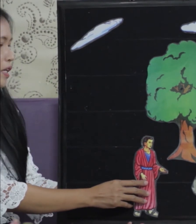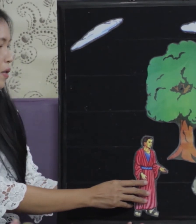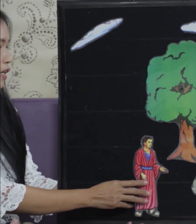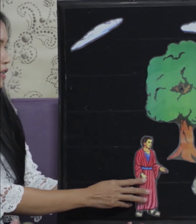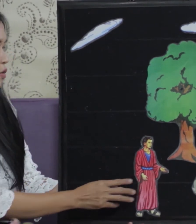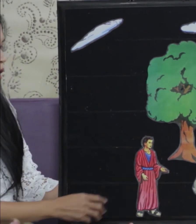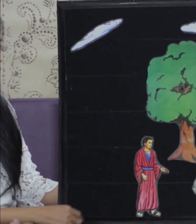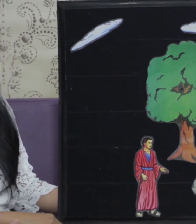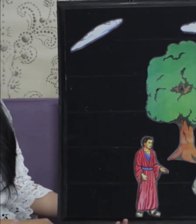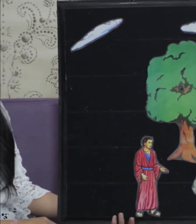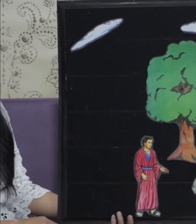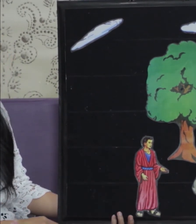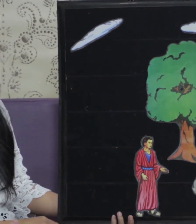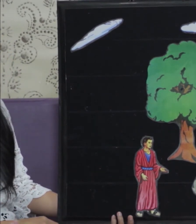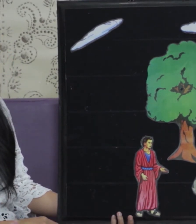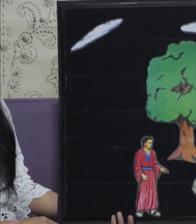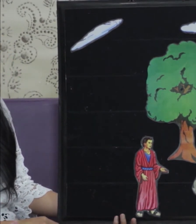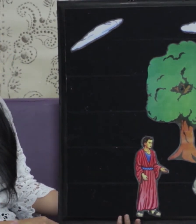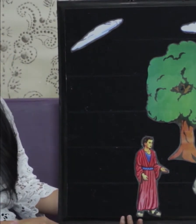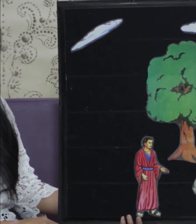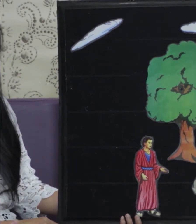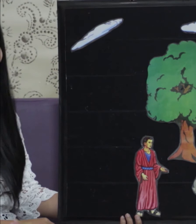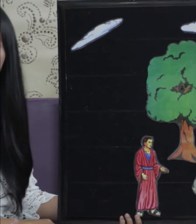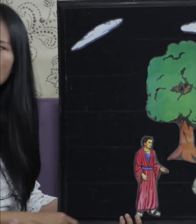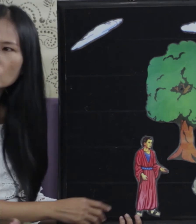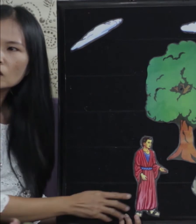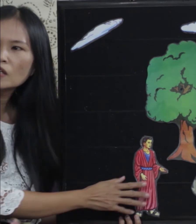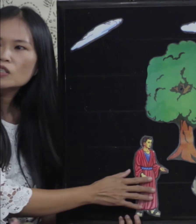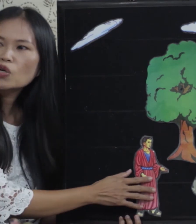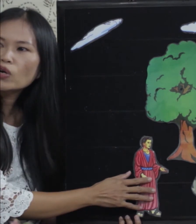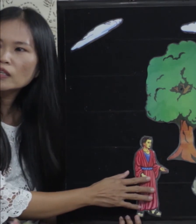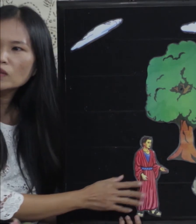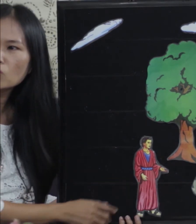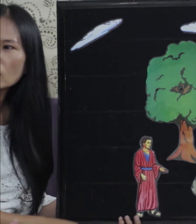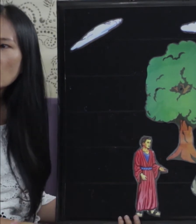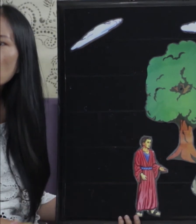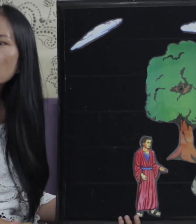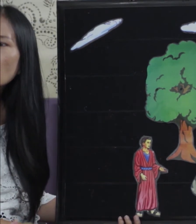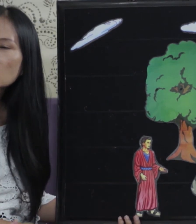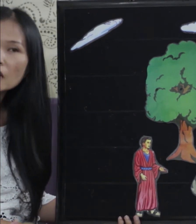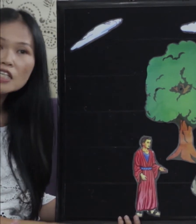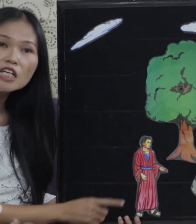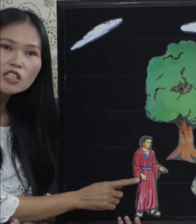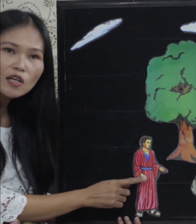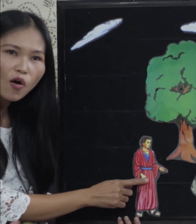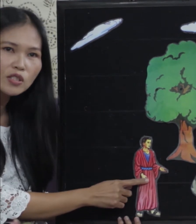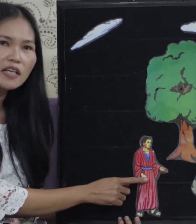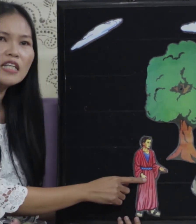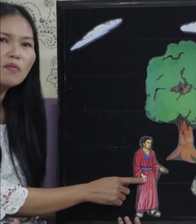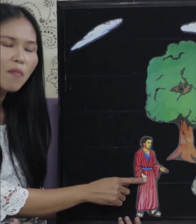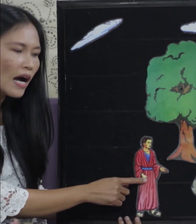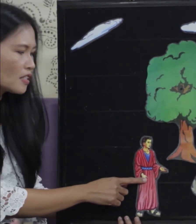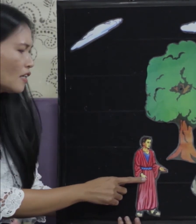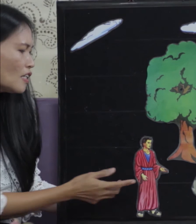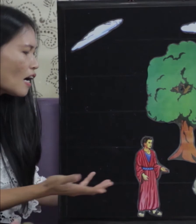Dia katakan kepada malaikat itu, ah Tuhan, masa sih saya dikatakan seorang yang kuat, padahal saya ini kecil loh,